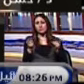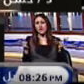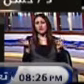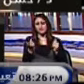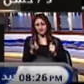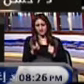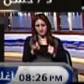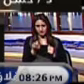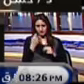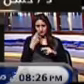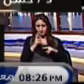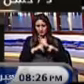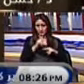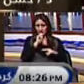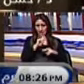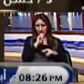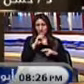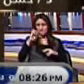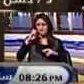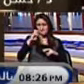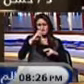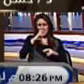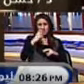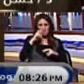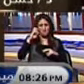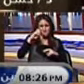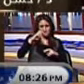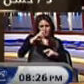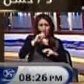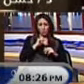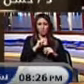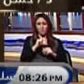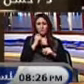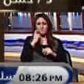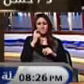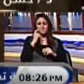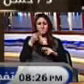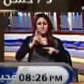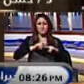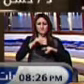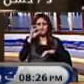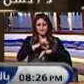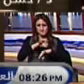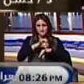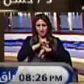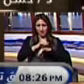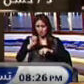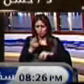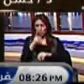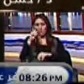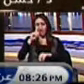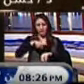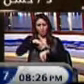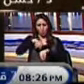فممكن تكون فيها انواع من انواع الطفيليات، وانواع الطفيليات ما بيبانش اثرها في الوقت الحالي، بيبان اثرها في فتره بعد